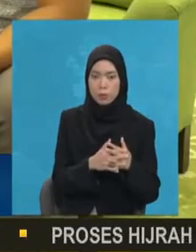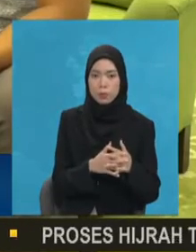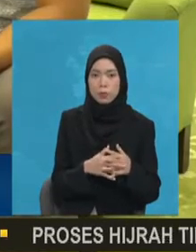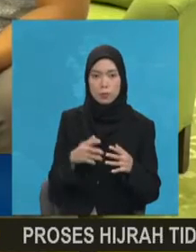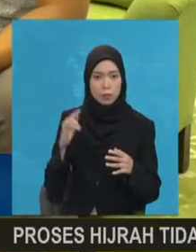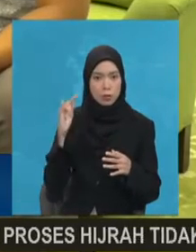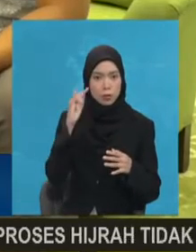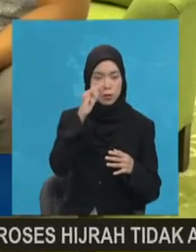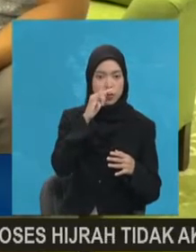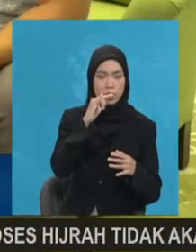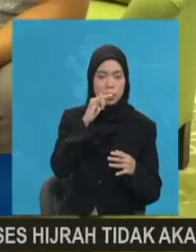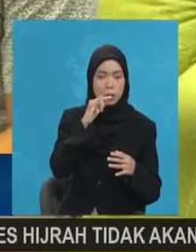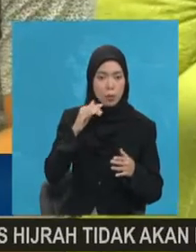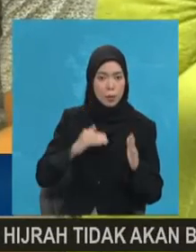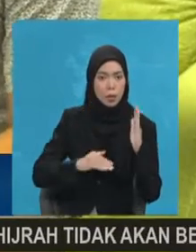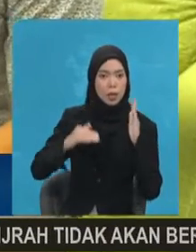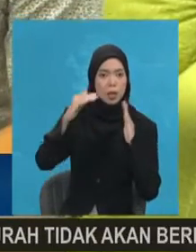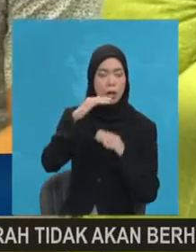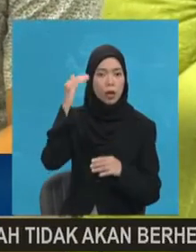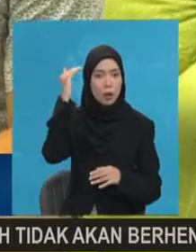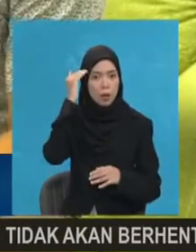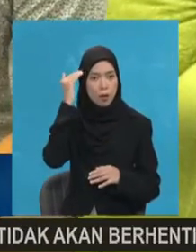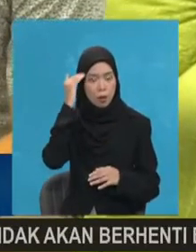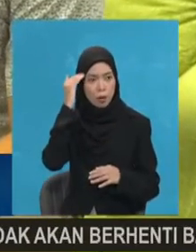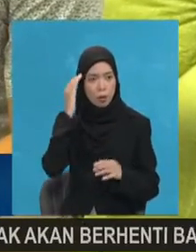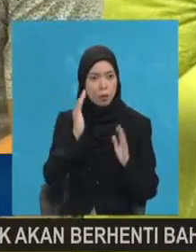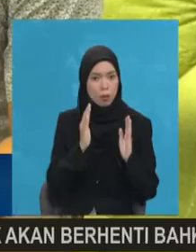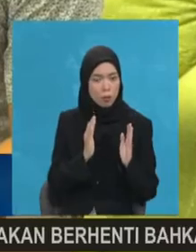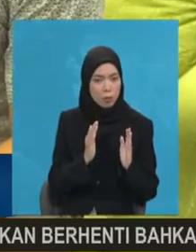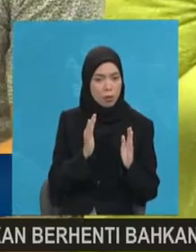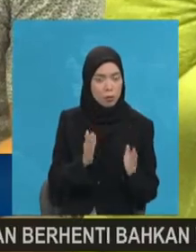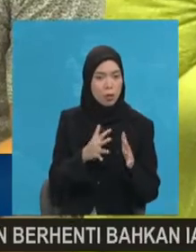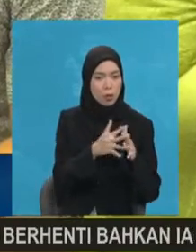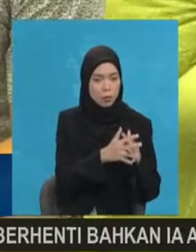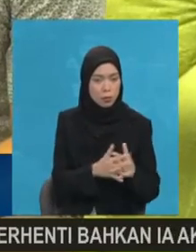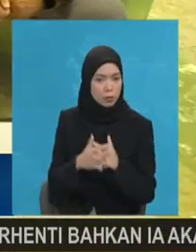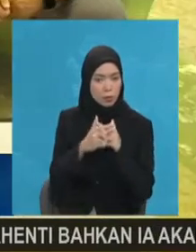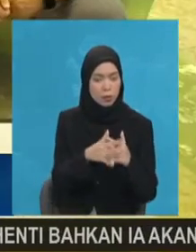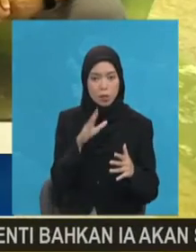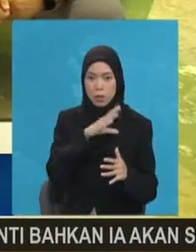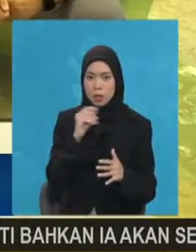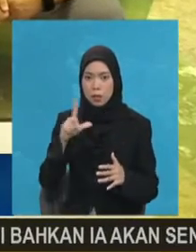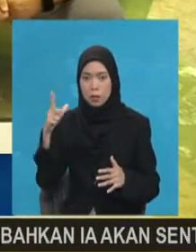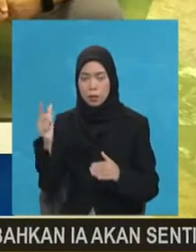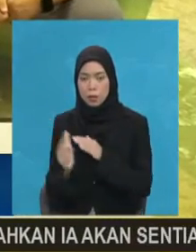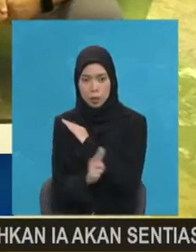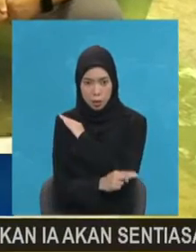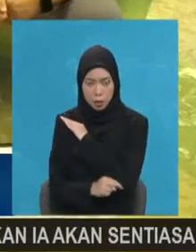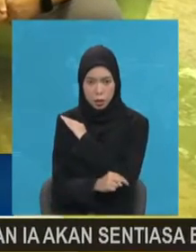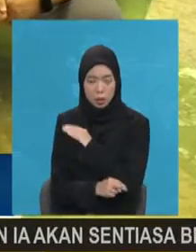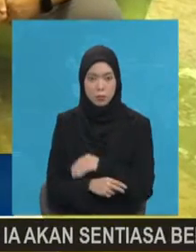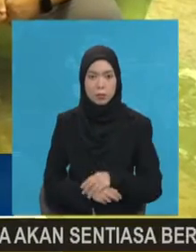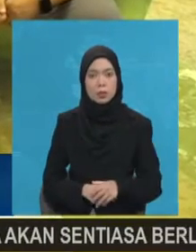diadakan untuk meningkatkan pertahanan antara Raya Amerika dan rakyat negara lain sehingga kini 29 warga negara